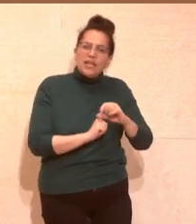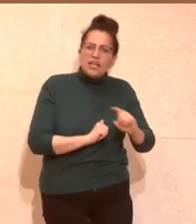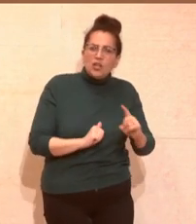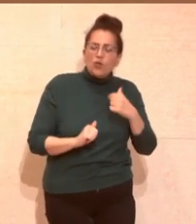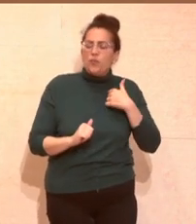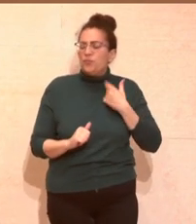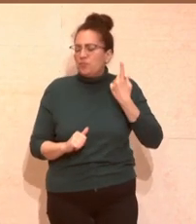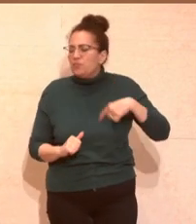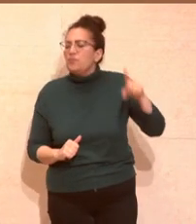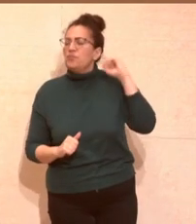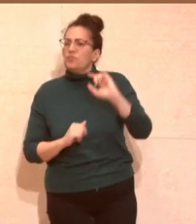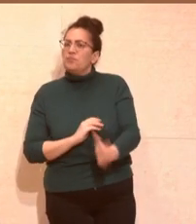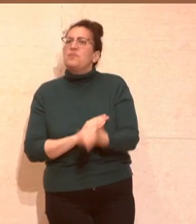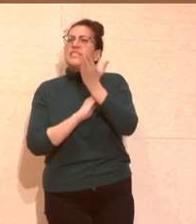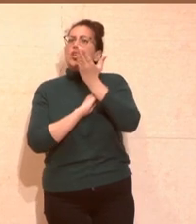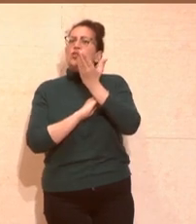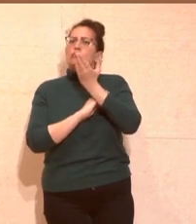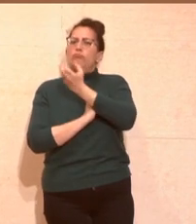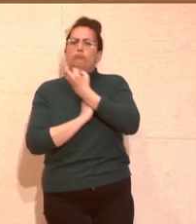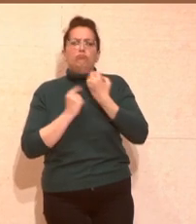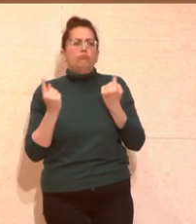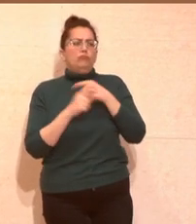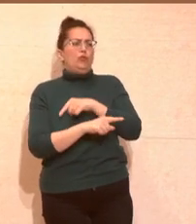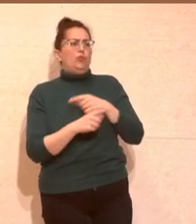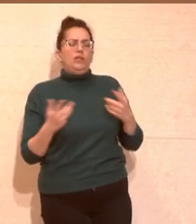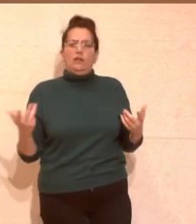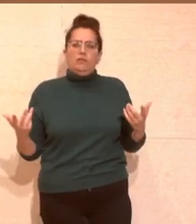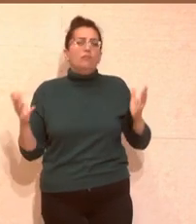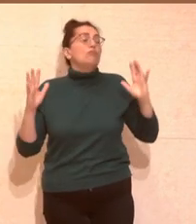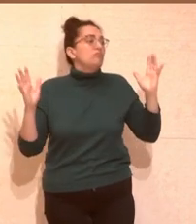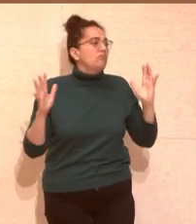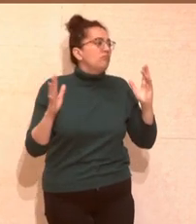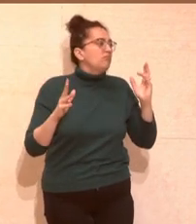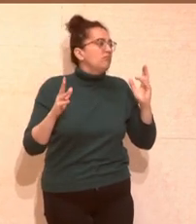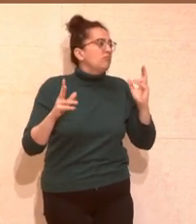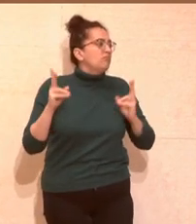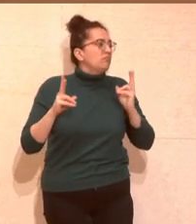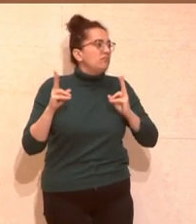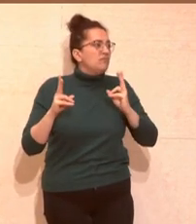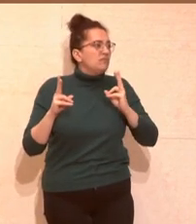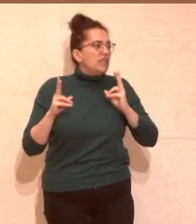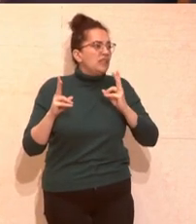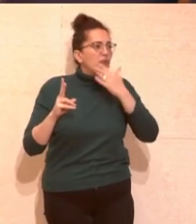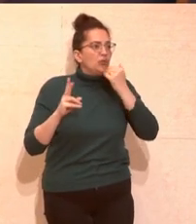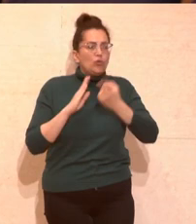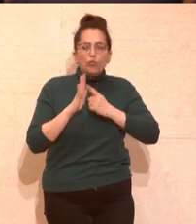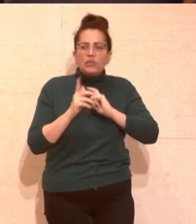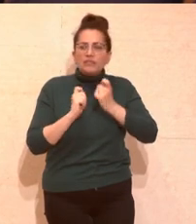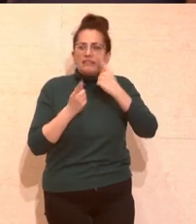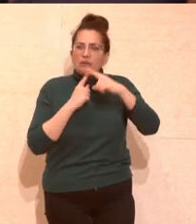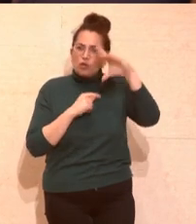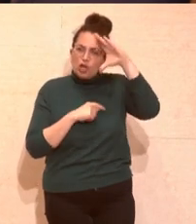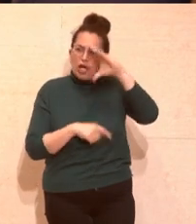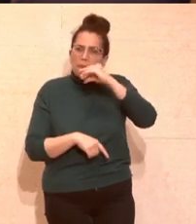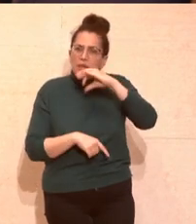et donc je suis un peu voilà, j'aimerais bien avoir des précisions, même si je crois que la question de la sieste va intervenir plus tard, donc j'aurai peut-être mes réponses plus tard. Et une autre question,